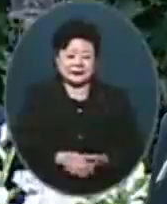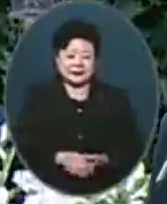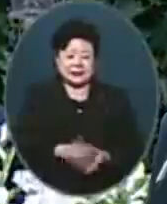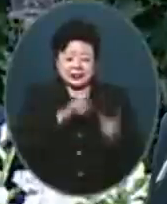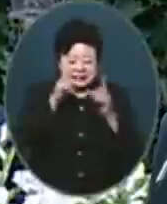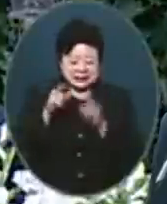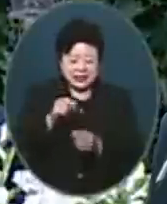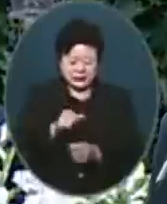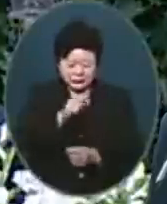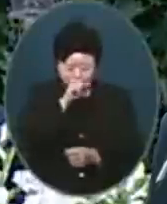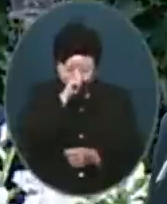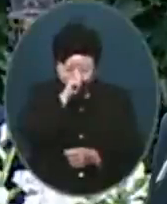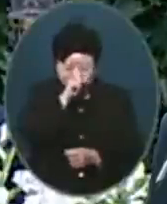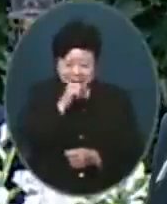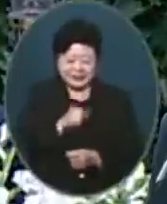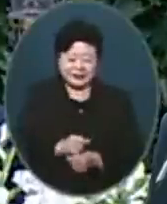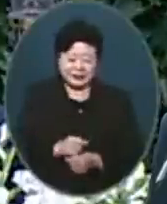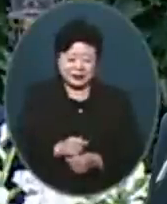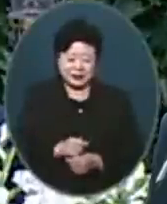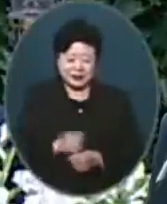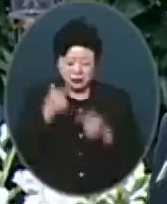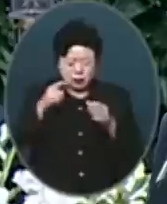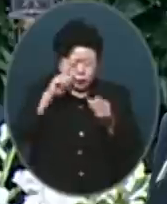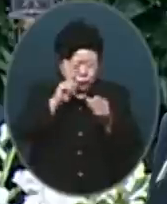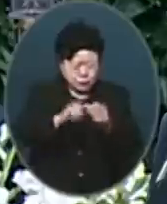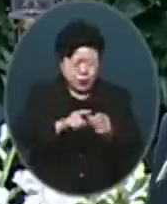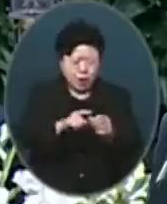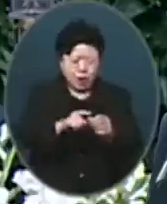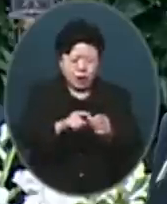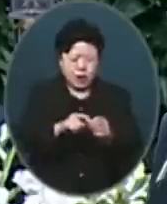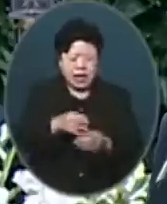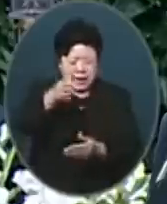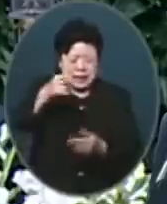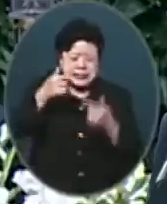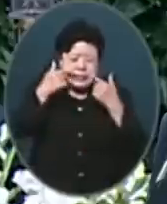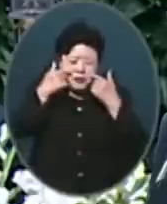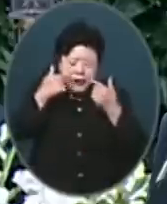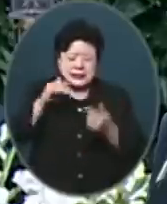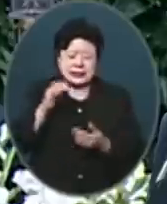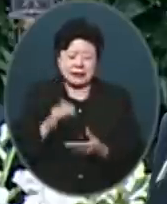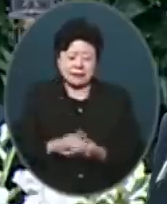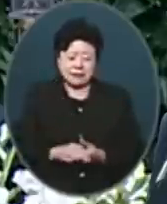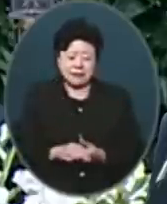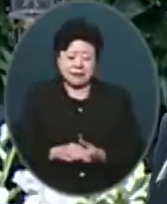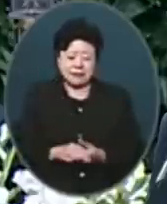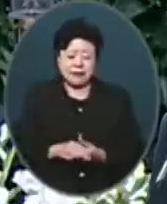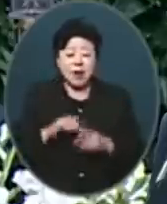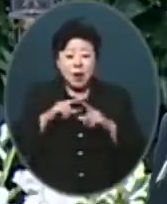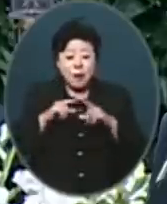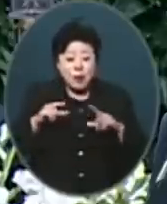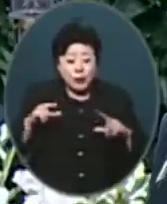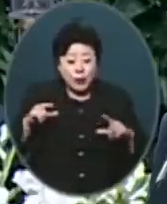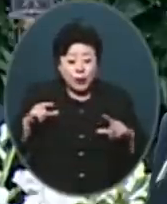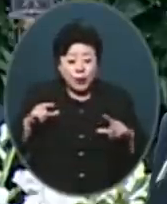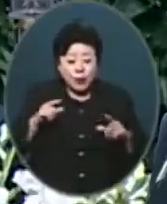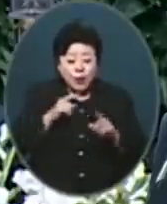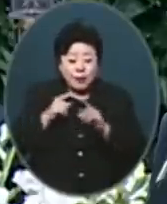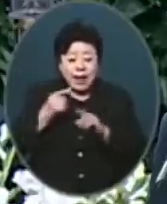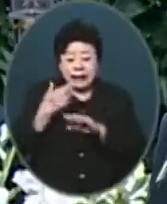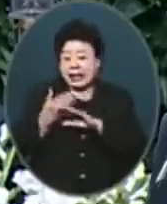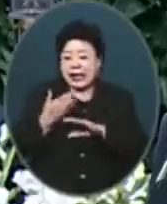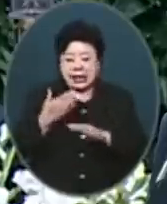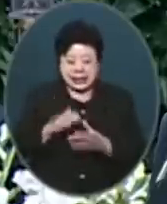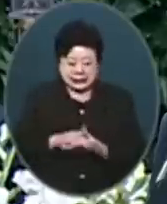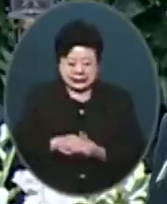삶을 살게 되는 것입니다. 삶의 목적이 분명하고 삶의 가치가 확실하게 되면 일반의 말도